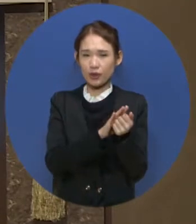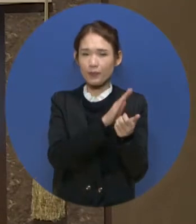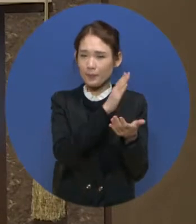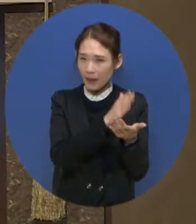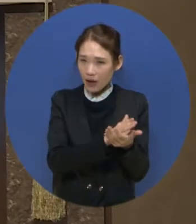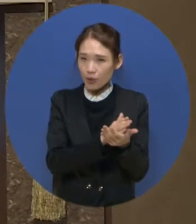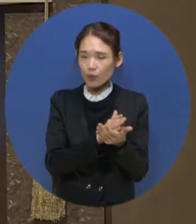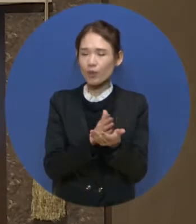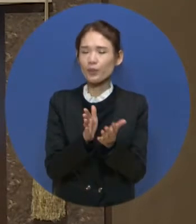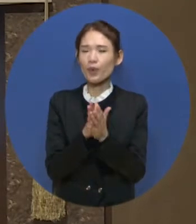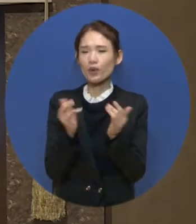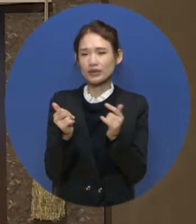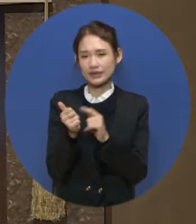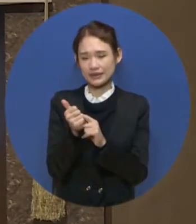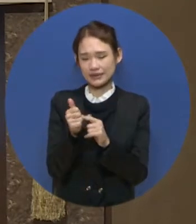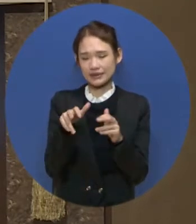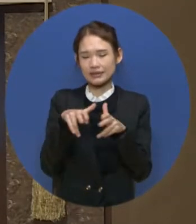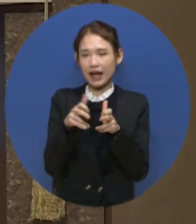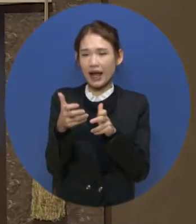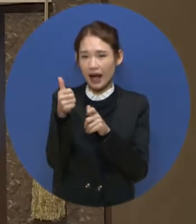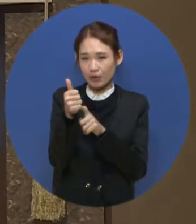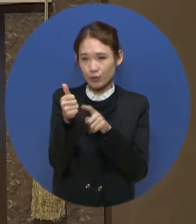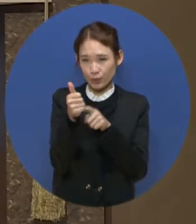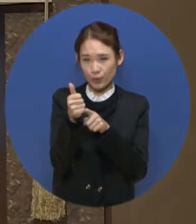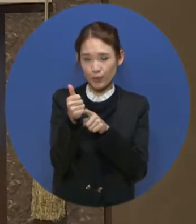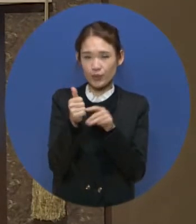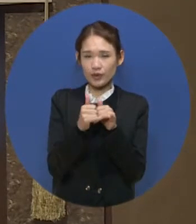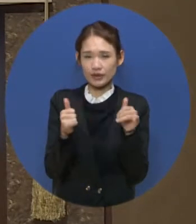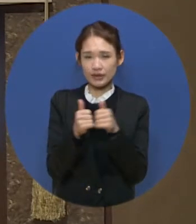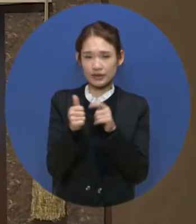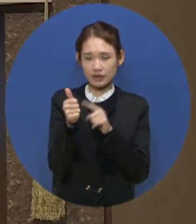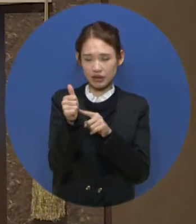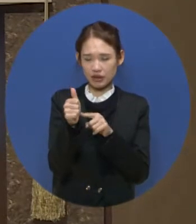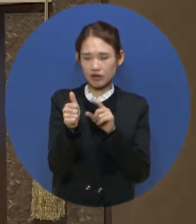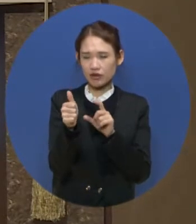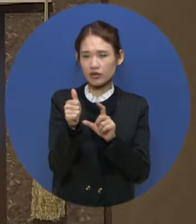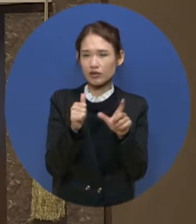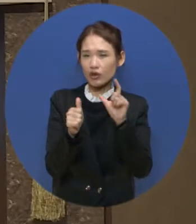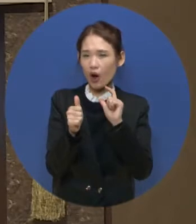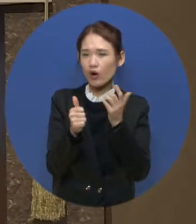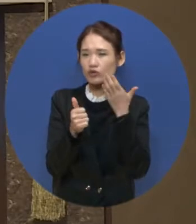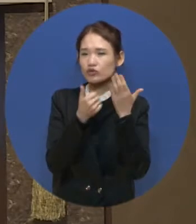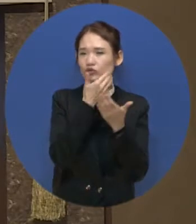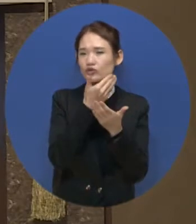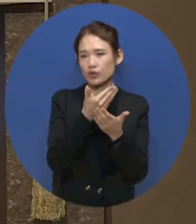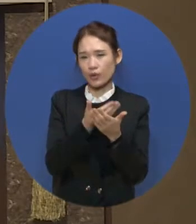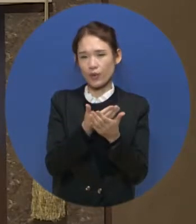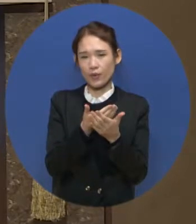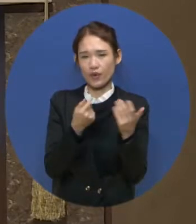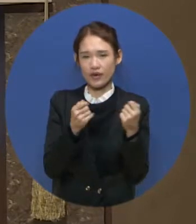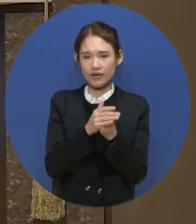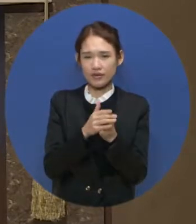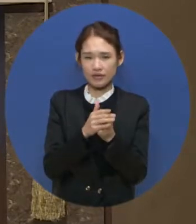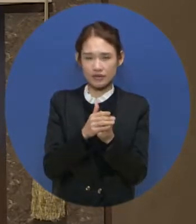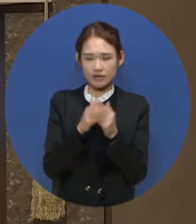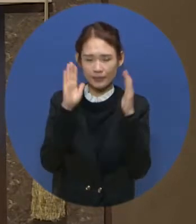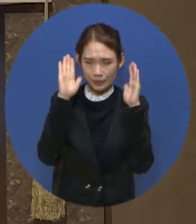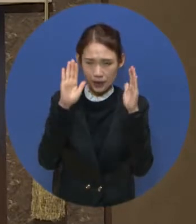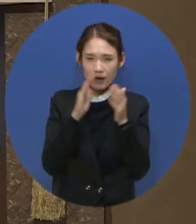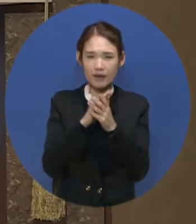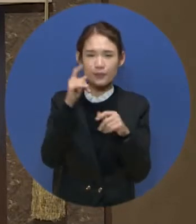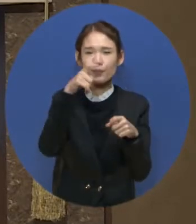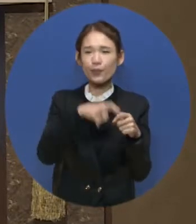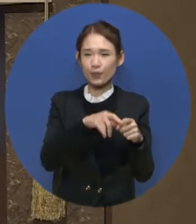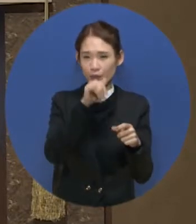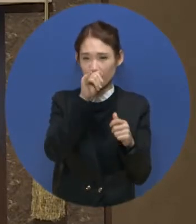서비스보다는 네. 본인이 장애를 갖고 있는 당사자가 중요한 그런 서비스를 주고자 하는 지향이 있습니다. 네.